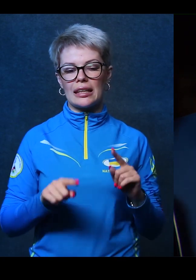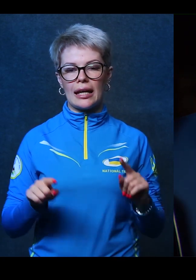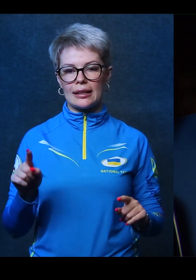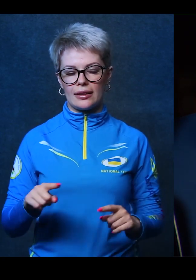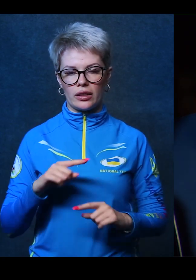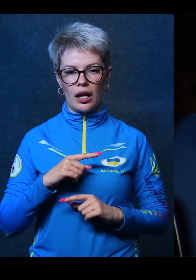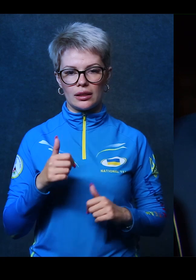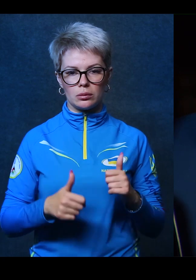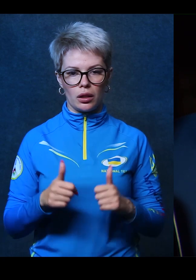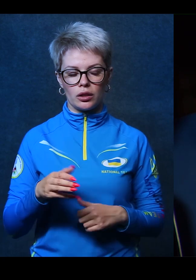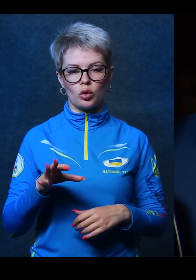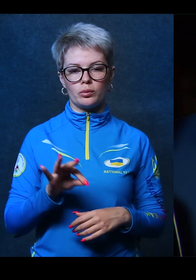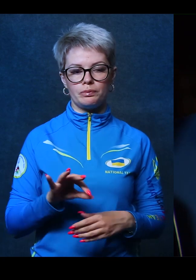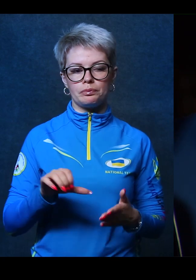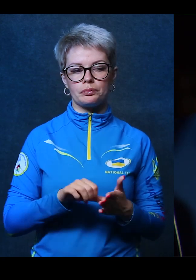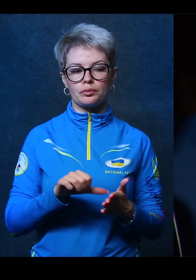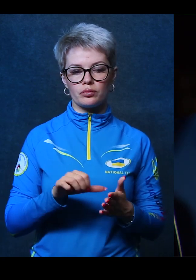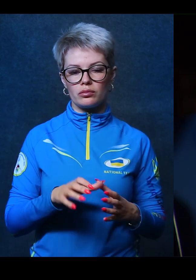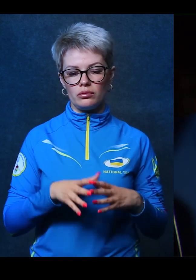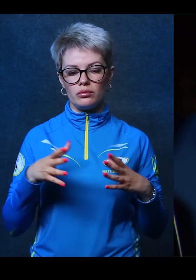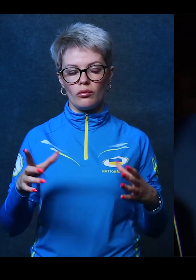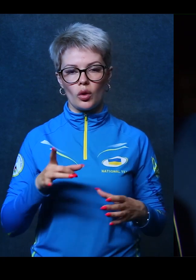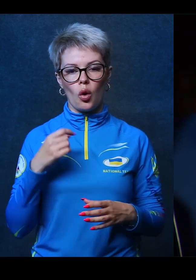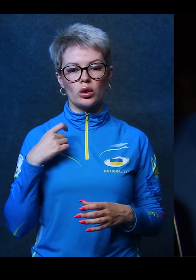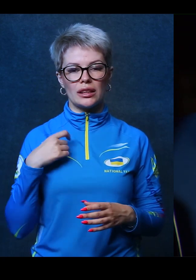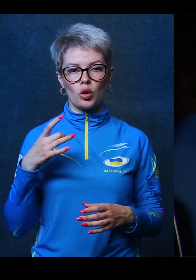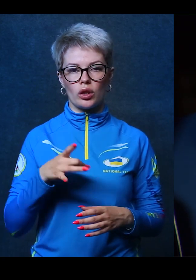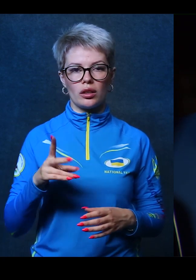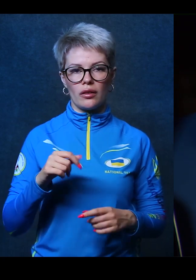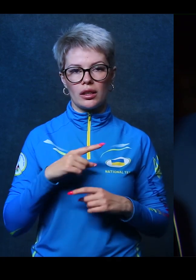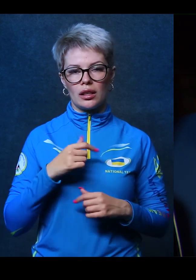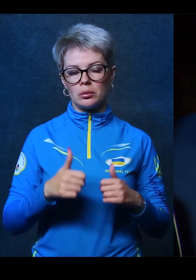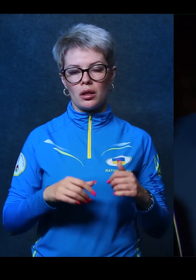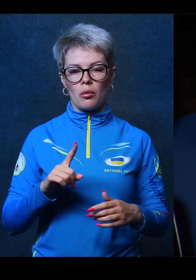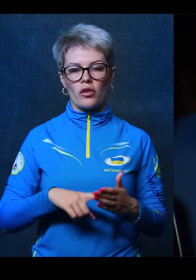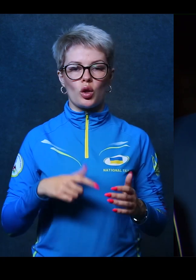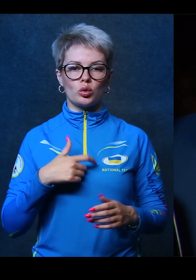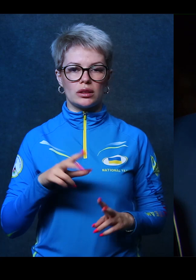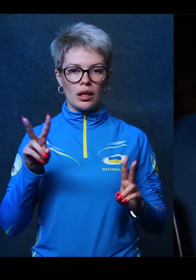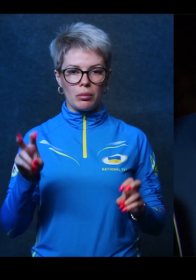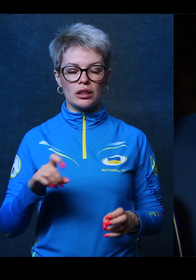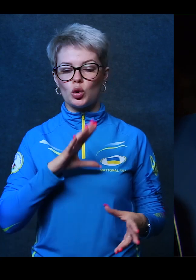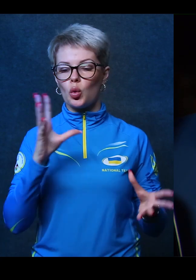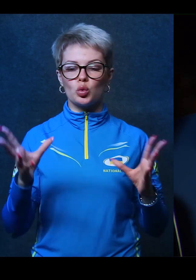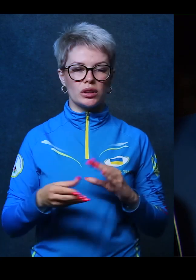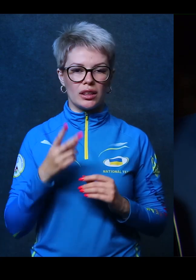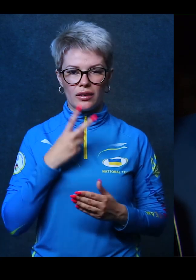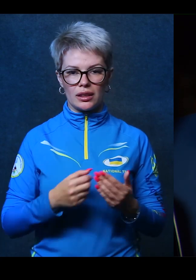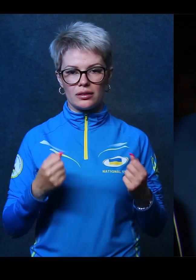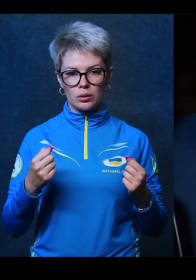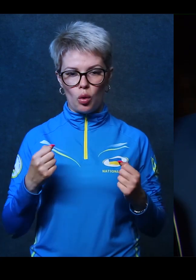змагання, то представництво Одеського регіону на фінальні змагання спартакіади «Повіри себе» з усіх видів